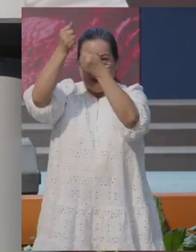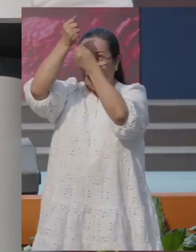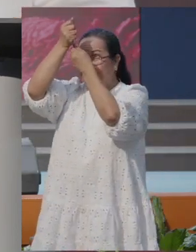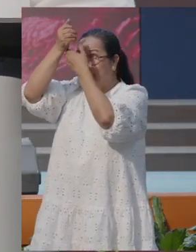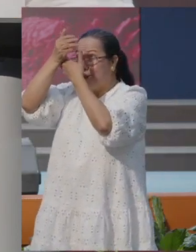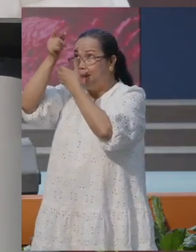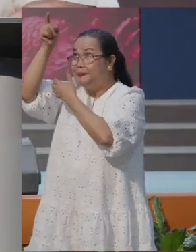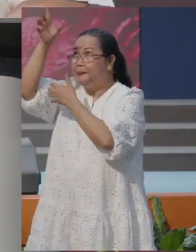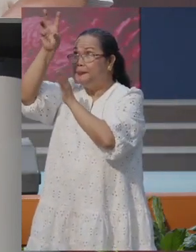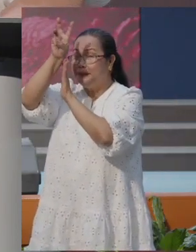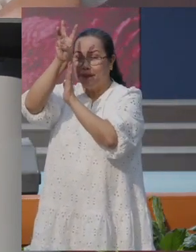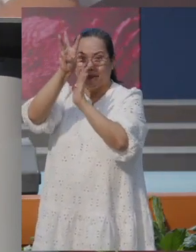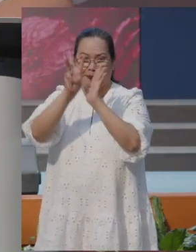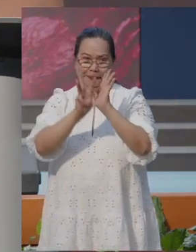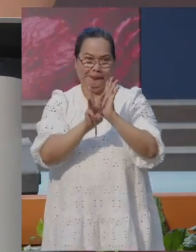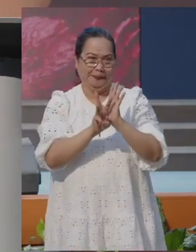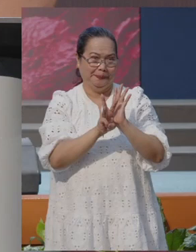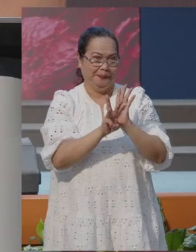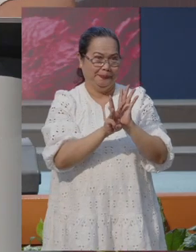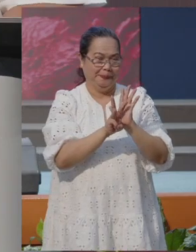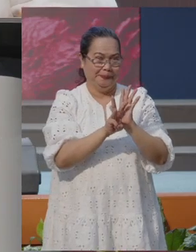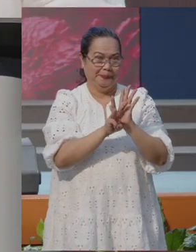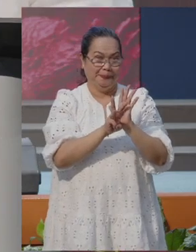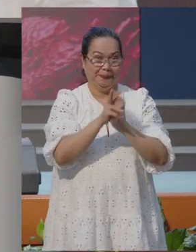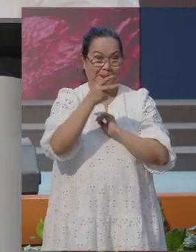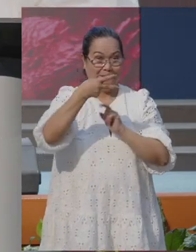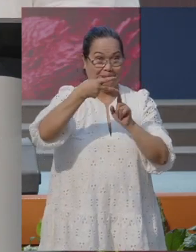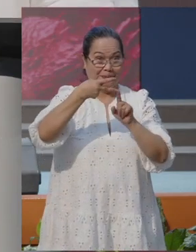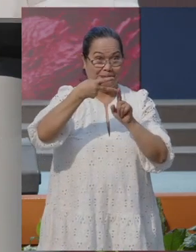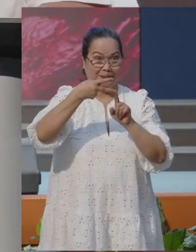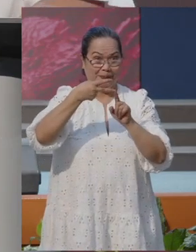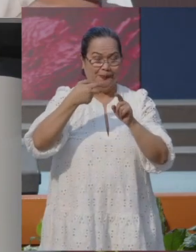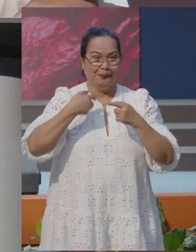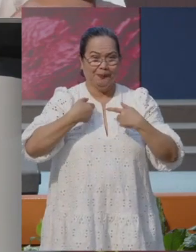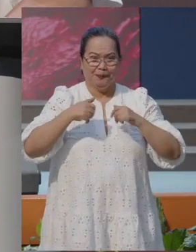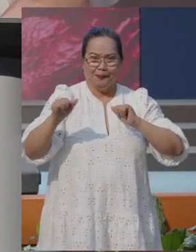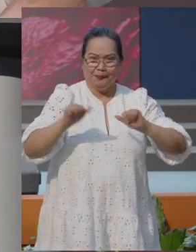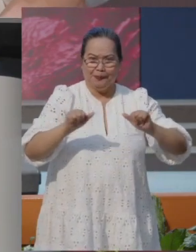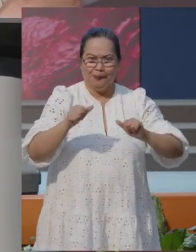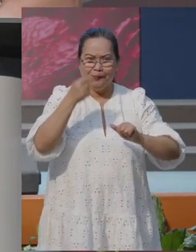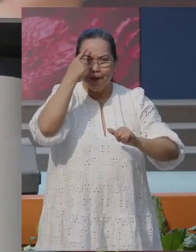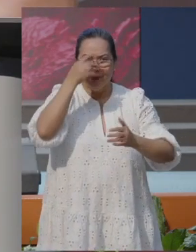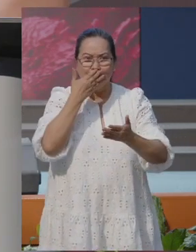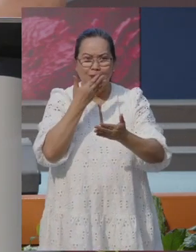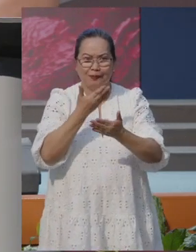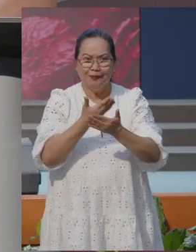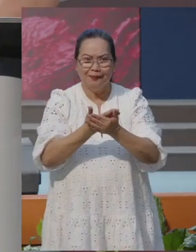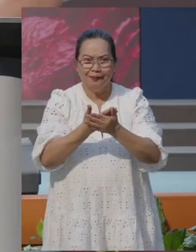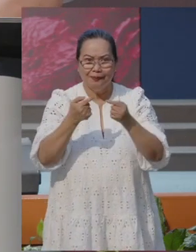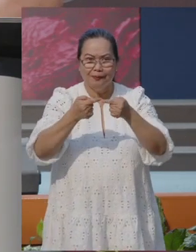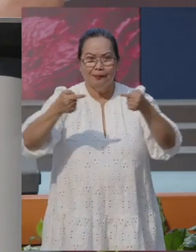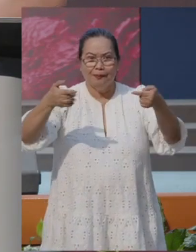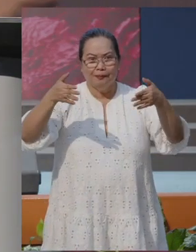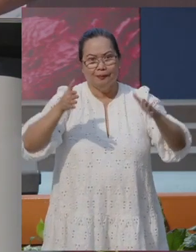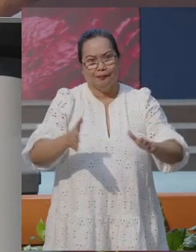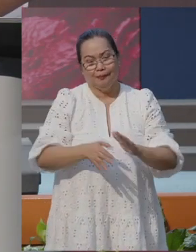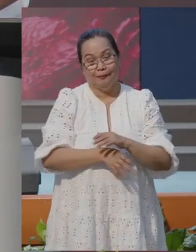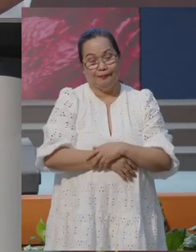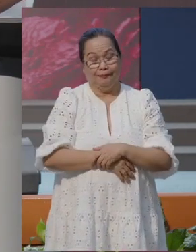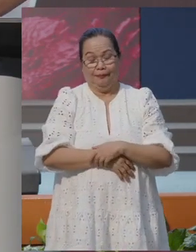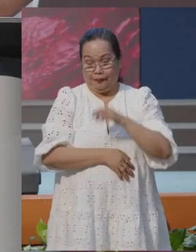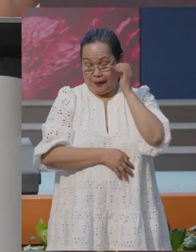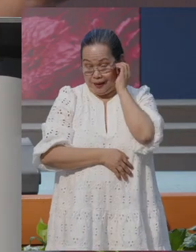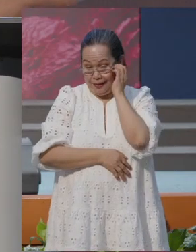kalooban. Pangalawa, nakikita ito sa pagkilos para sa kabutihan ng ating mga kaaway. Ayan ang